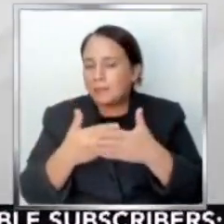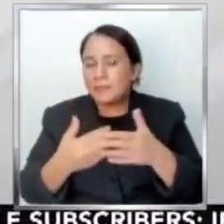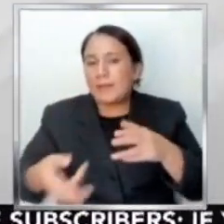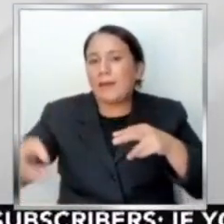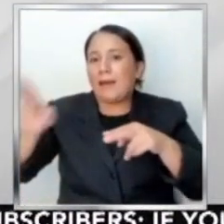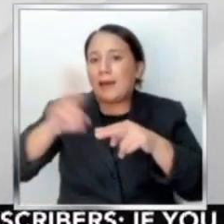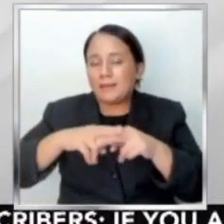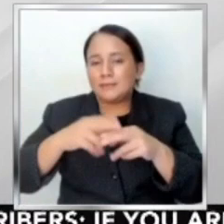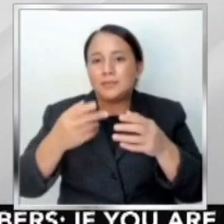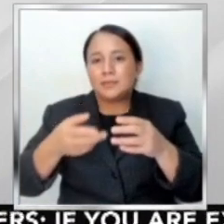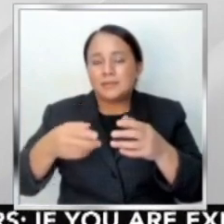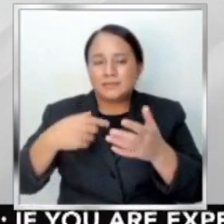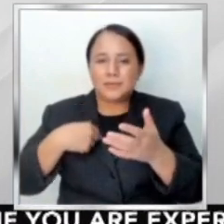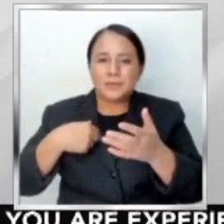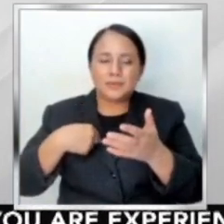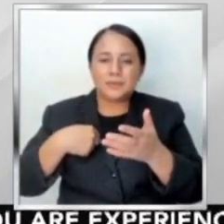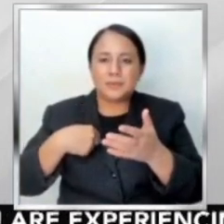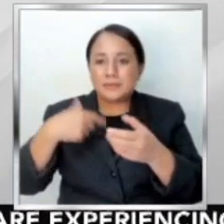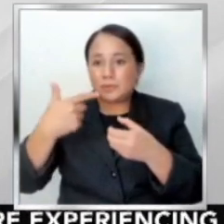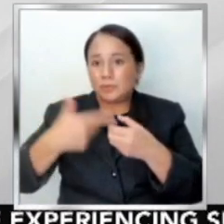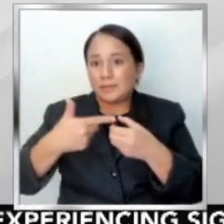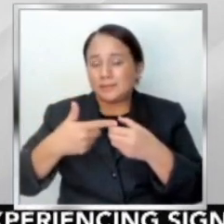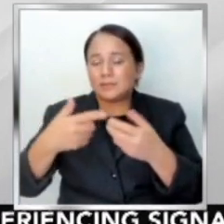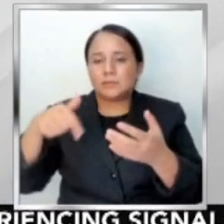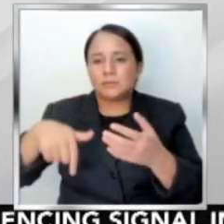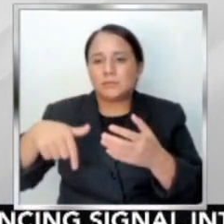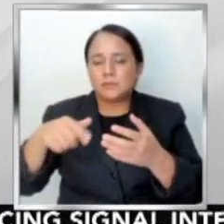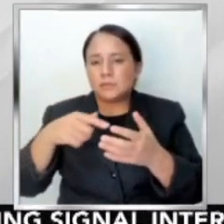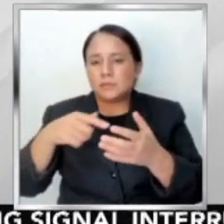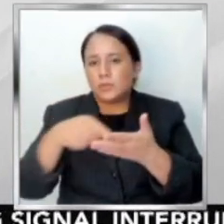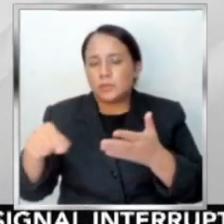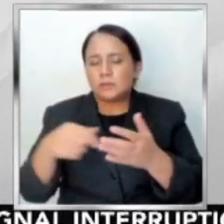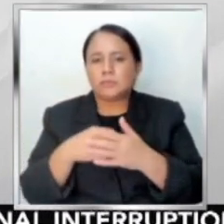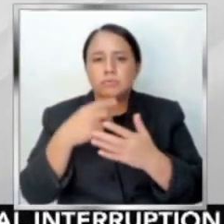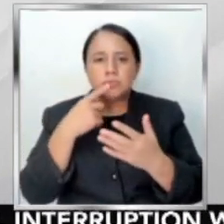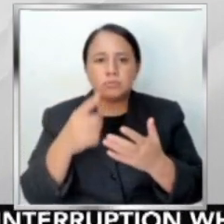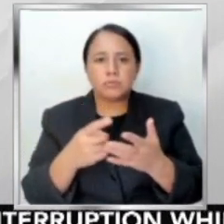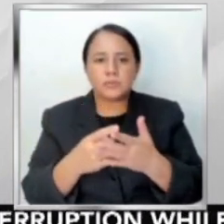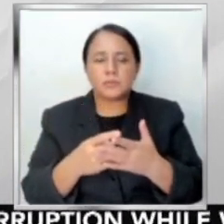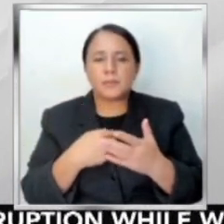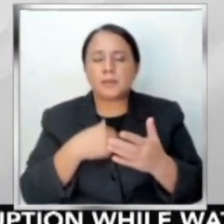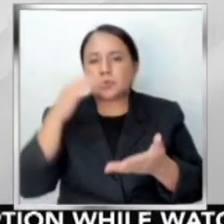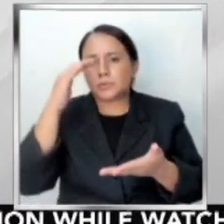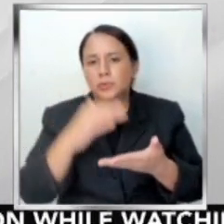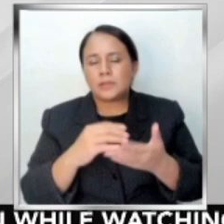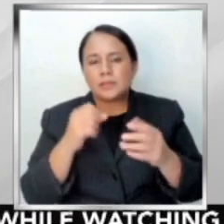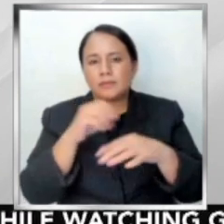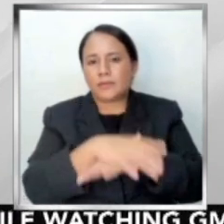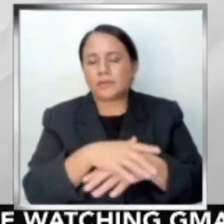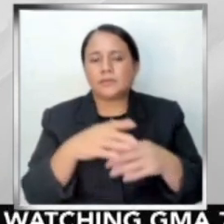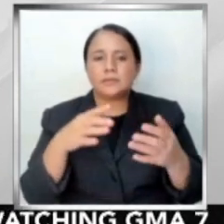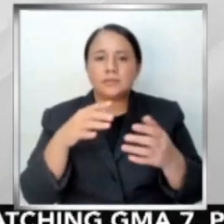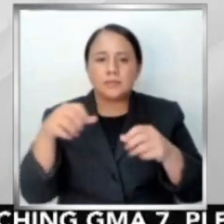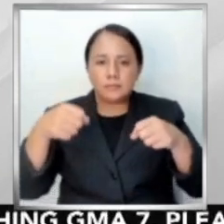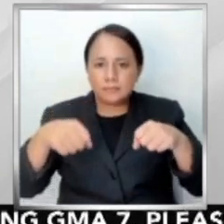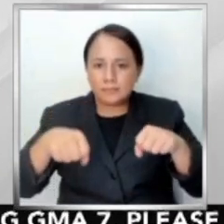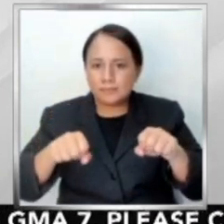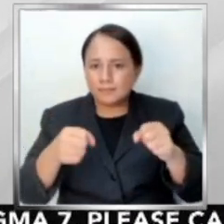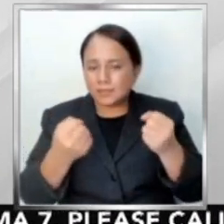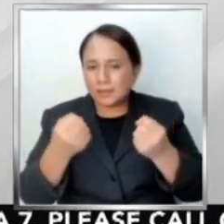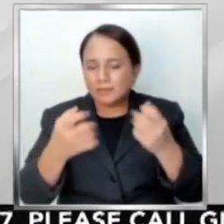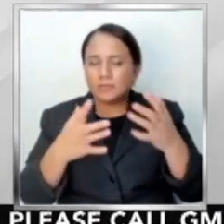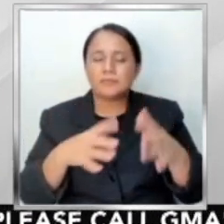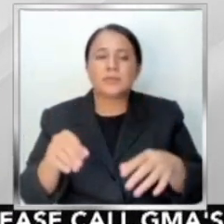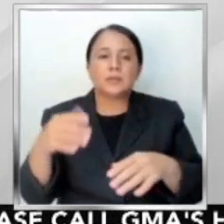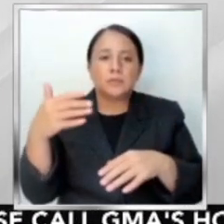pahayag, sinabi ni Lacson na kailangan may gawin ng gobyerno para maibsan ang epekto nito sa mga motorista, mangingisda at magsasaka. Ipinunto rin niya